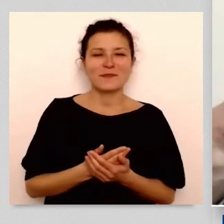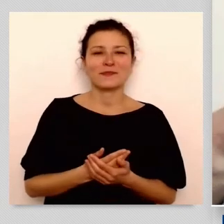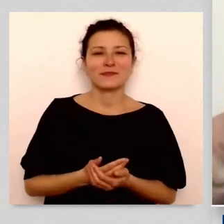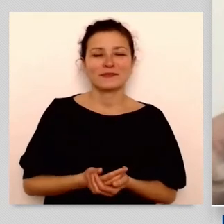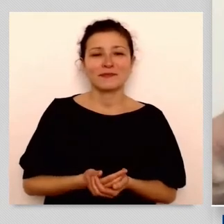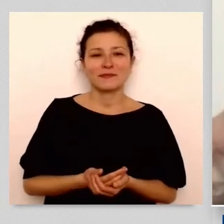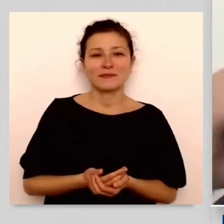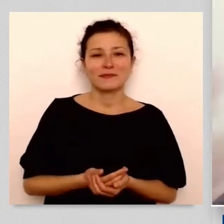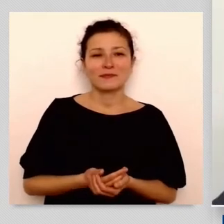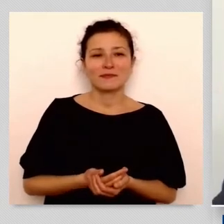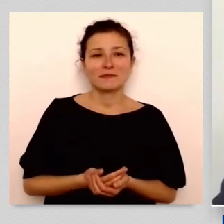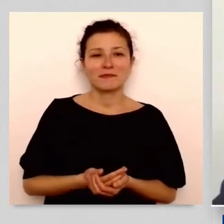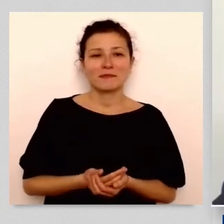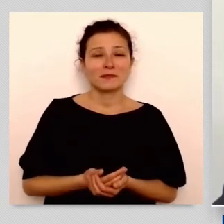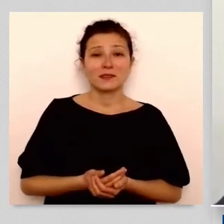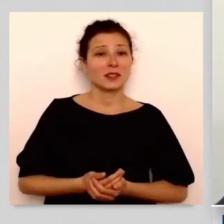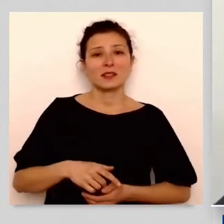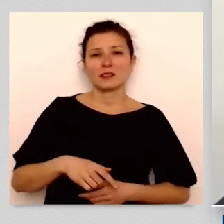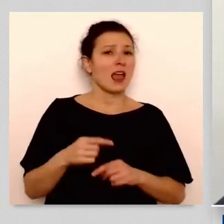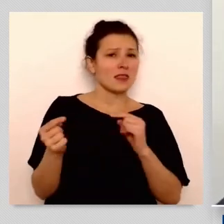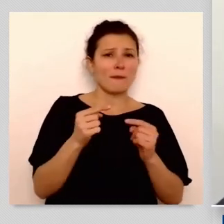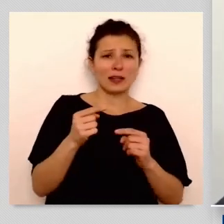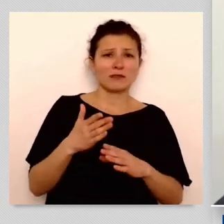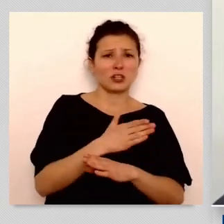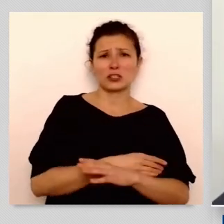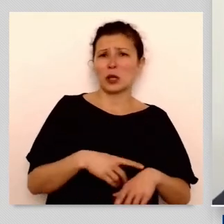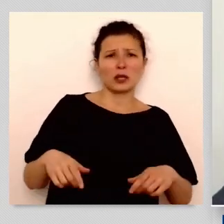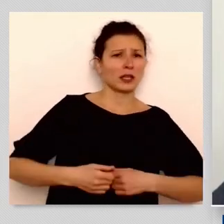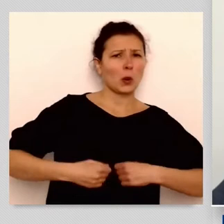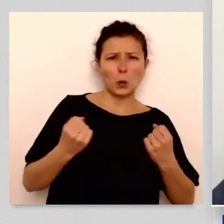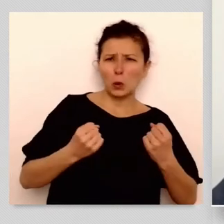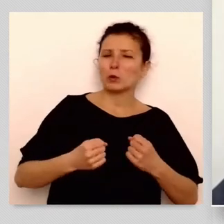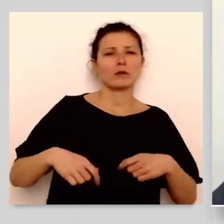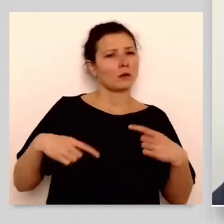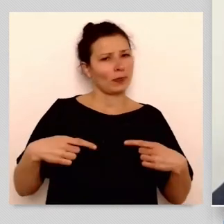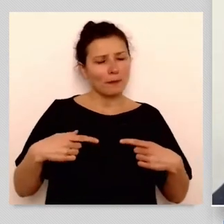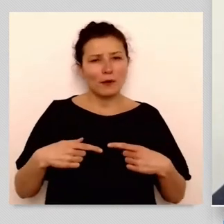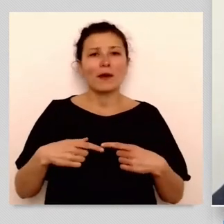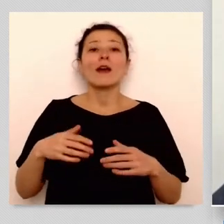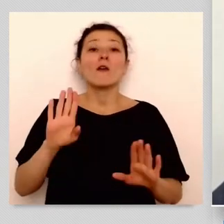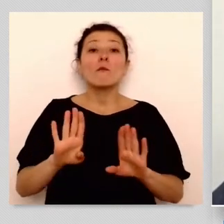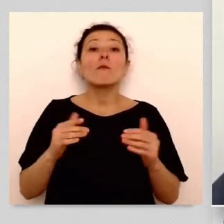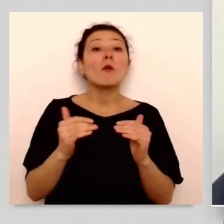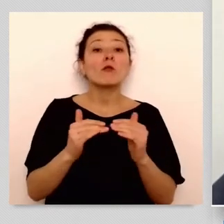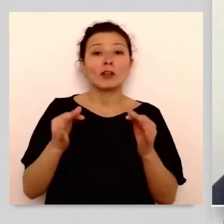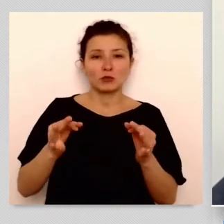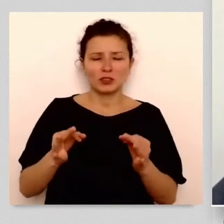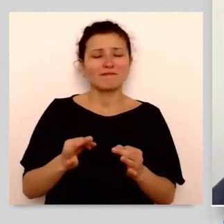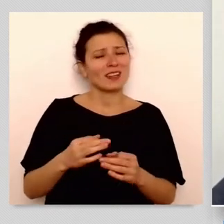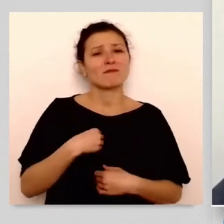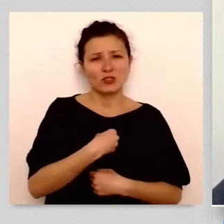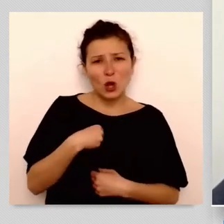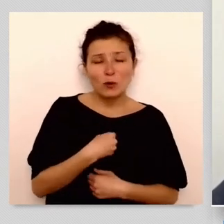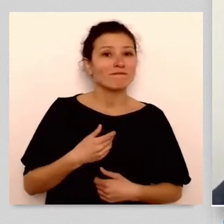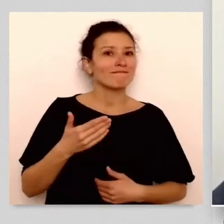przyznam, że może nie miałby aż takiego rozmachu, jak teraz to się dzieje. Bardzo żałuję. Cieszę się ogromnie, że